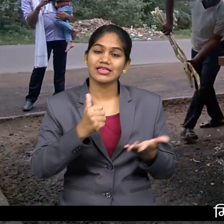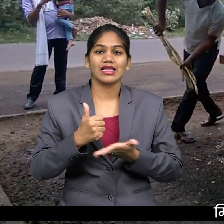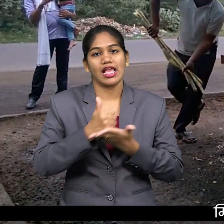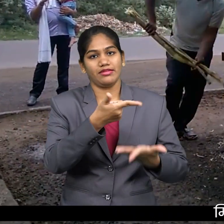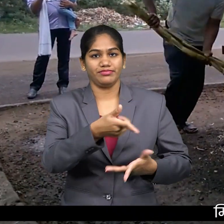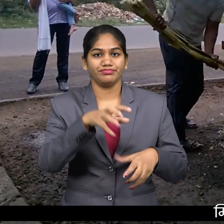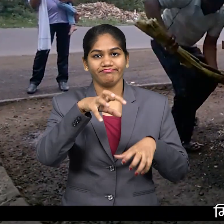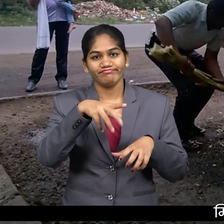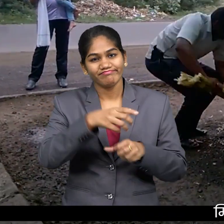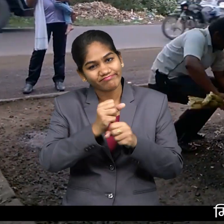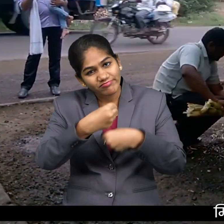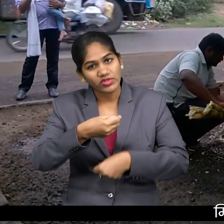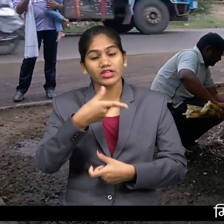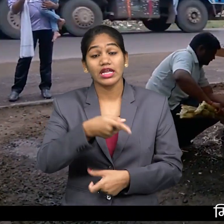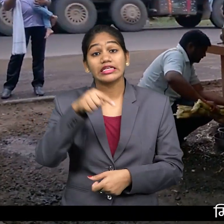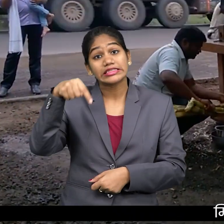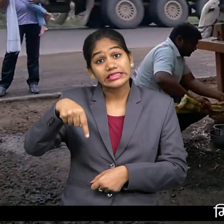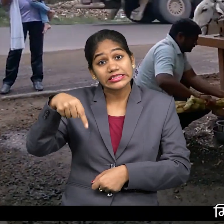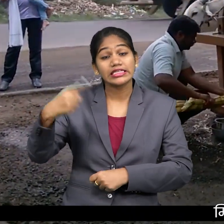मिश्रीलाल यांनी